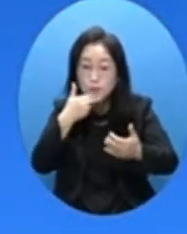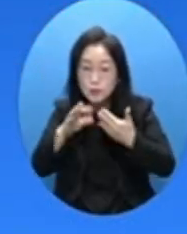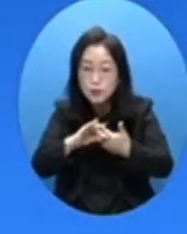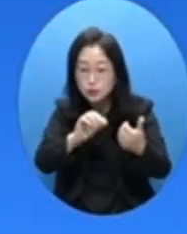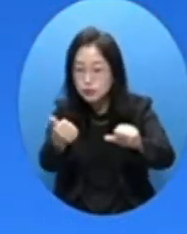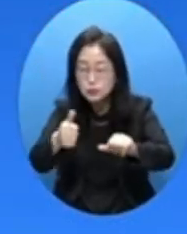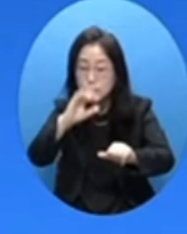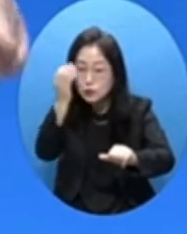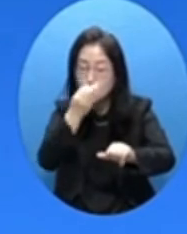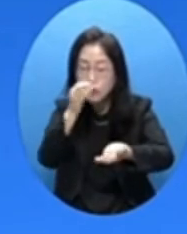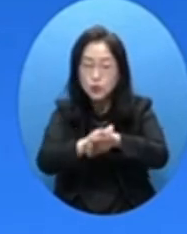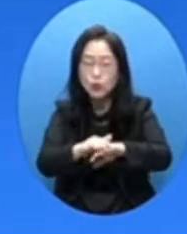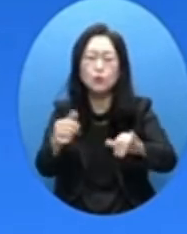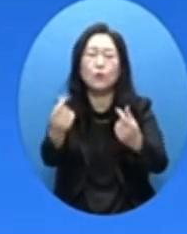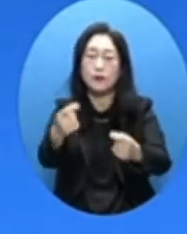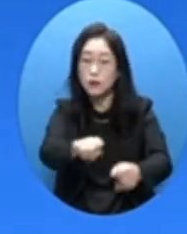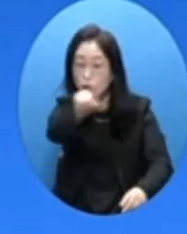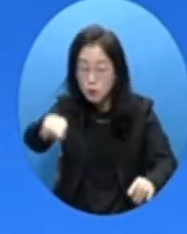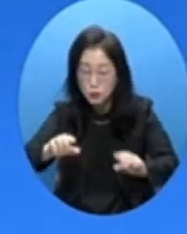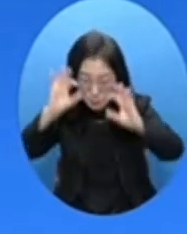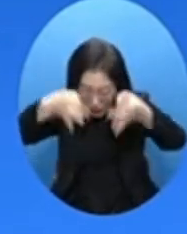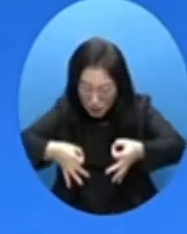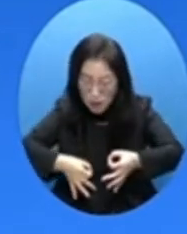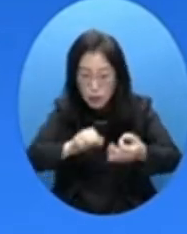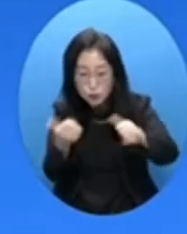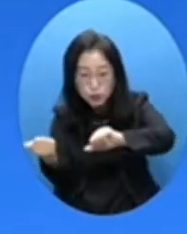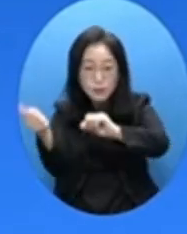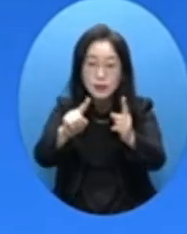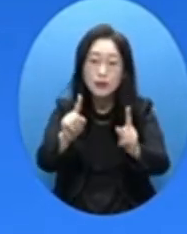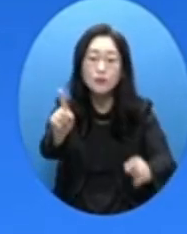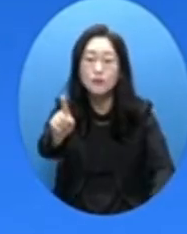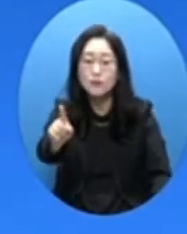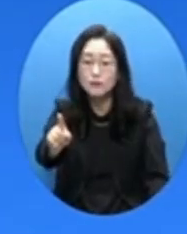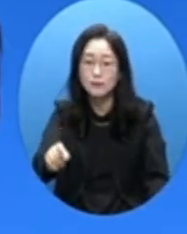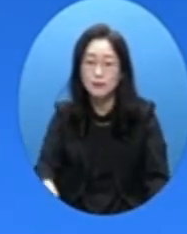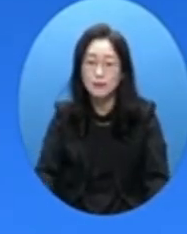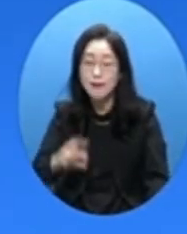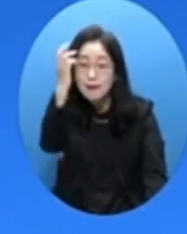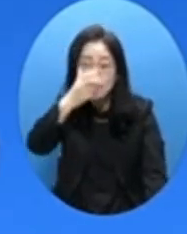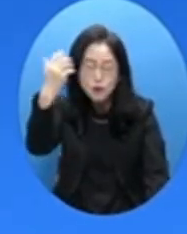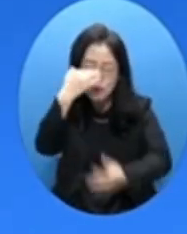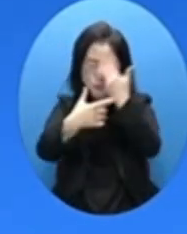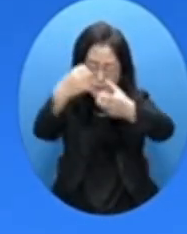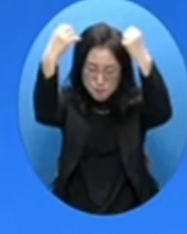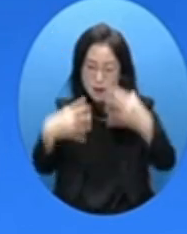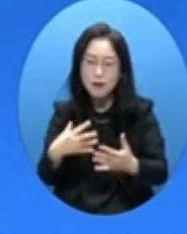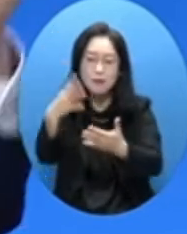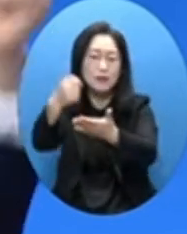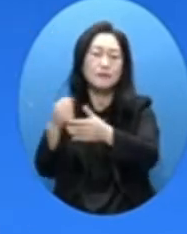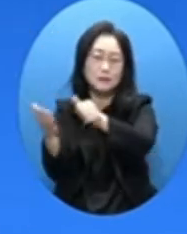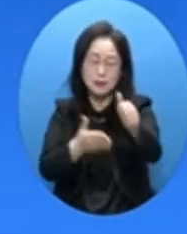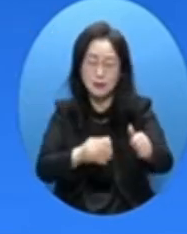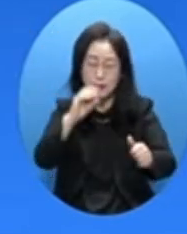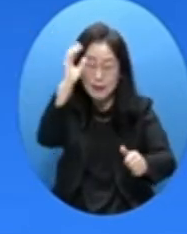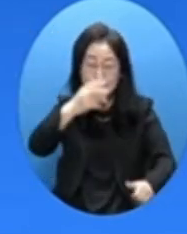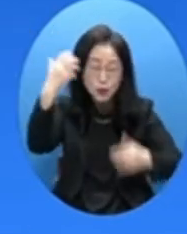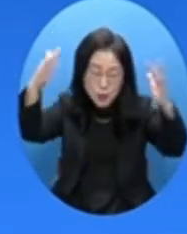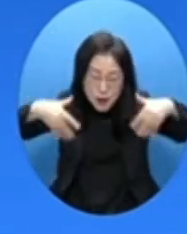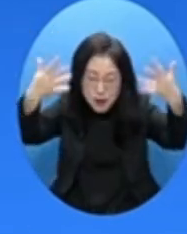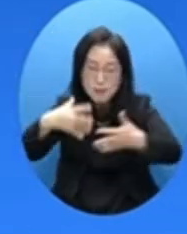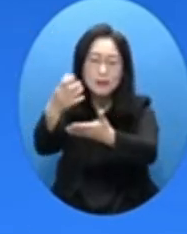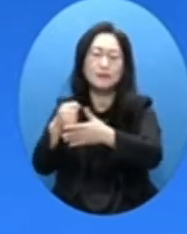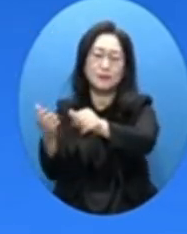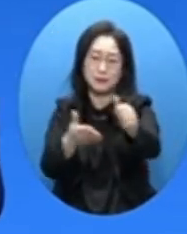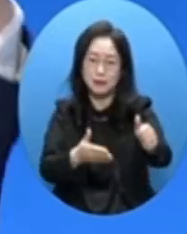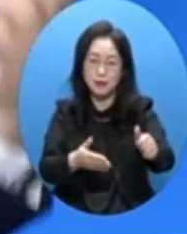죽은 성도입니다 여러분 지금 죽어 있습니까 살아 있습니까 여러분이 하실 것입니다 성의 불을 받으시기 바랍니다 성령이 바람이 불어오게 되길 바랍니다